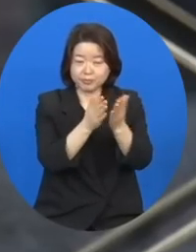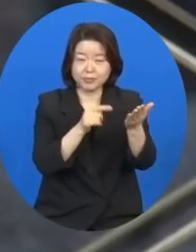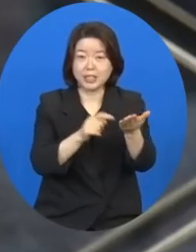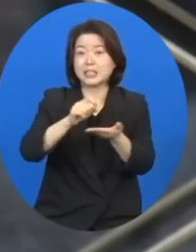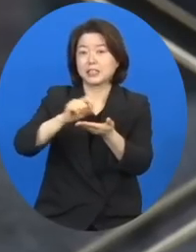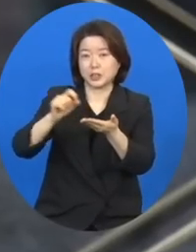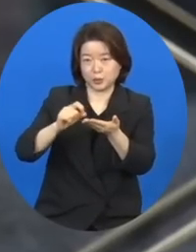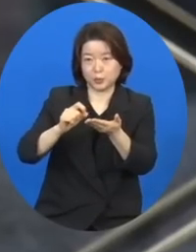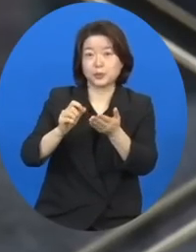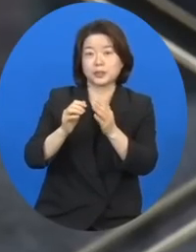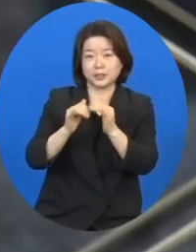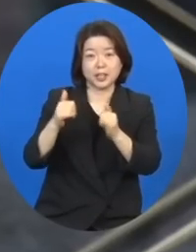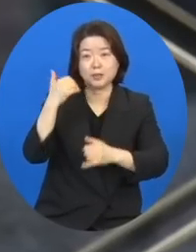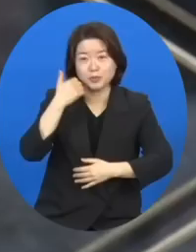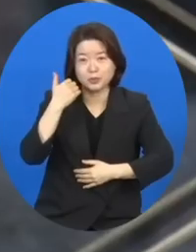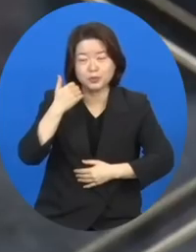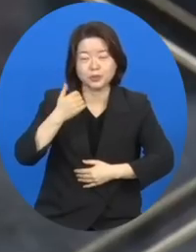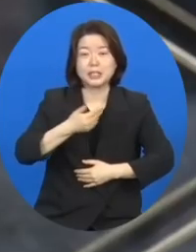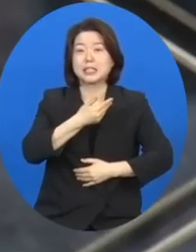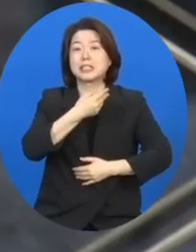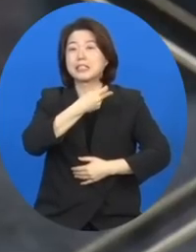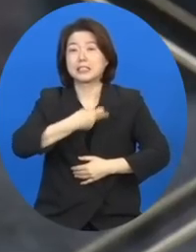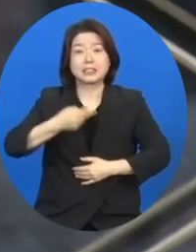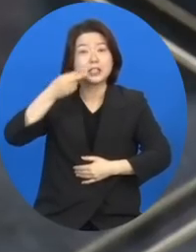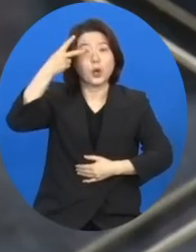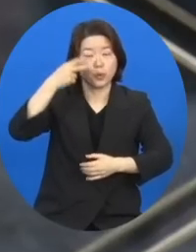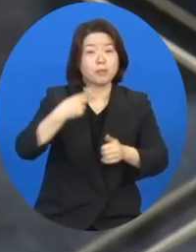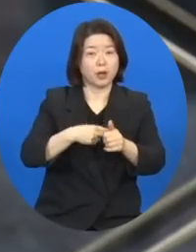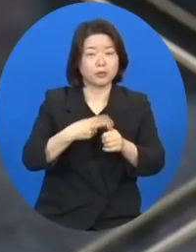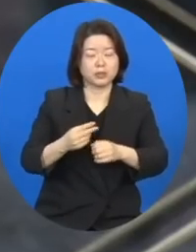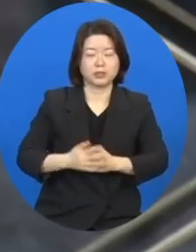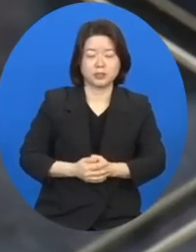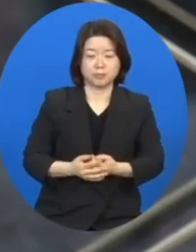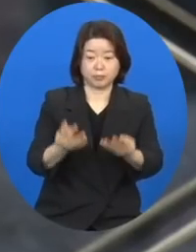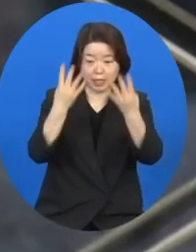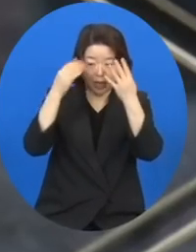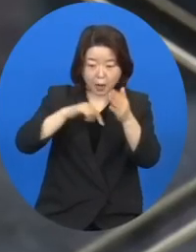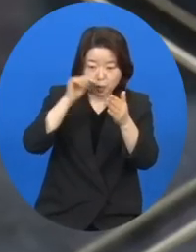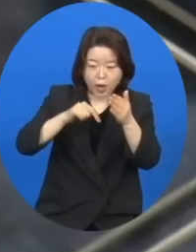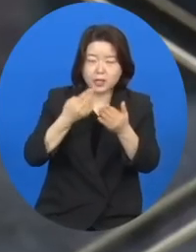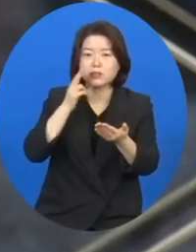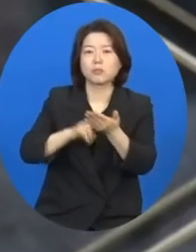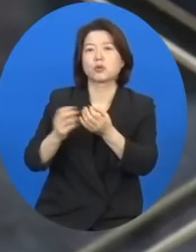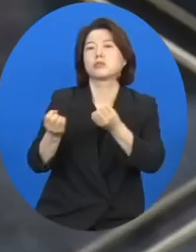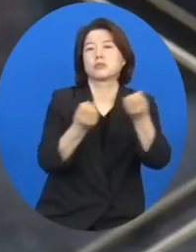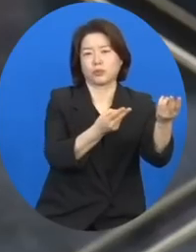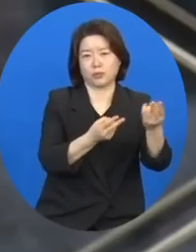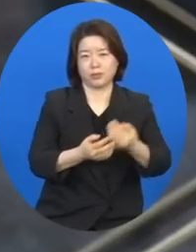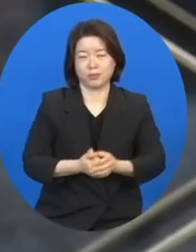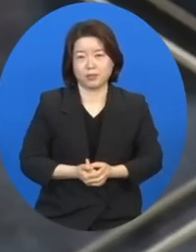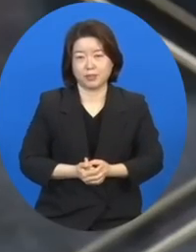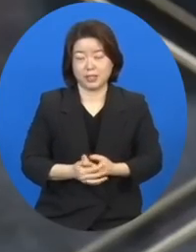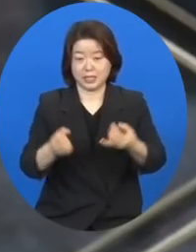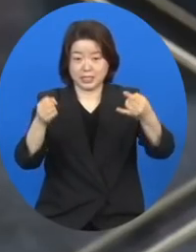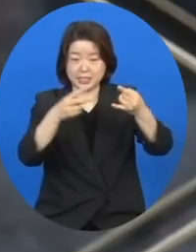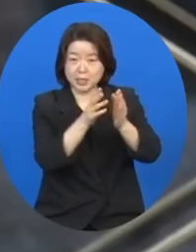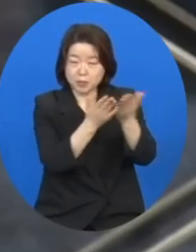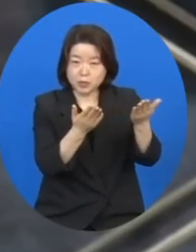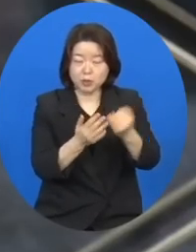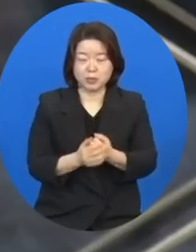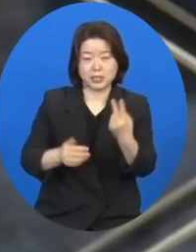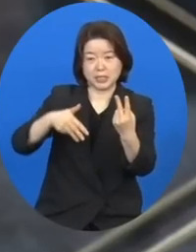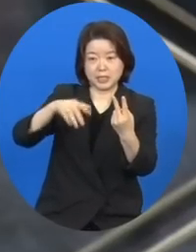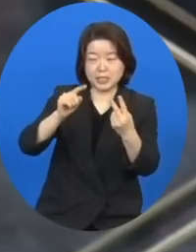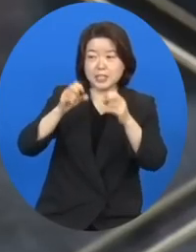기록한 이 사도 바울은 지금 감옥에서 편지를 쓰고 있습니다. 이 에베소 교회는 사도 바울이 2차 선교 여행